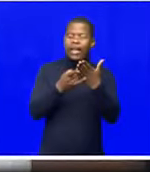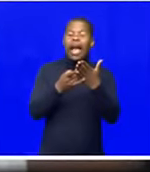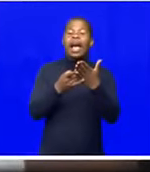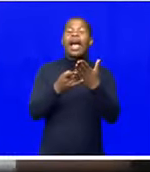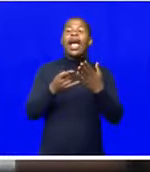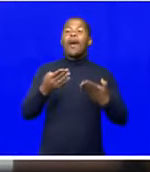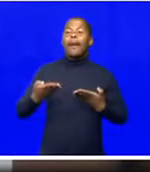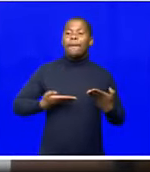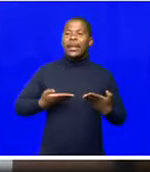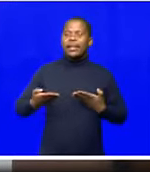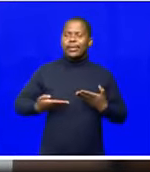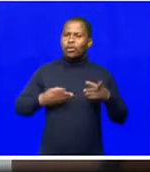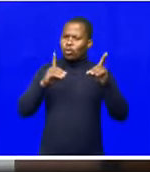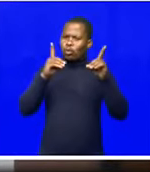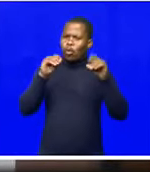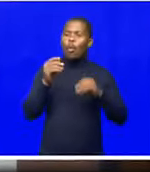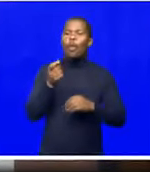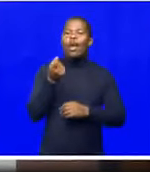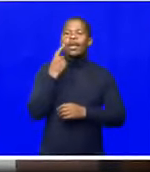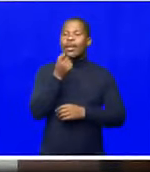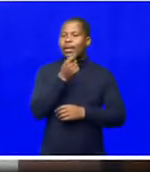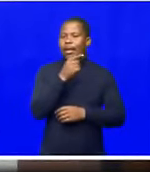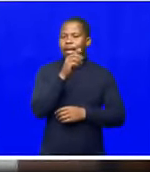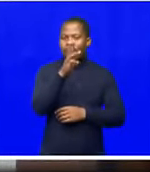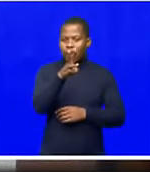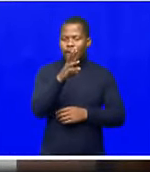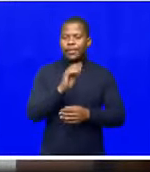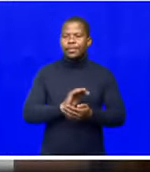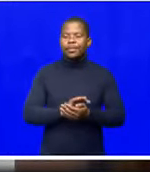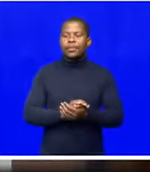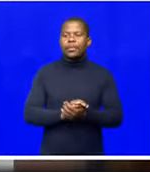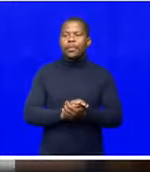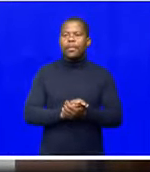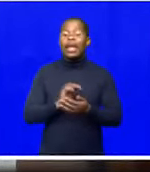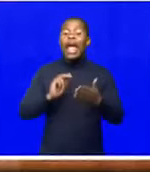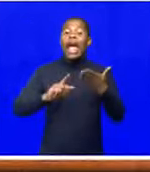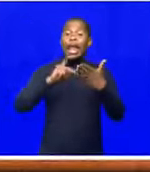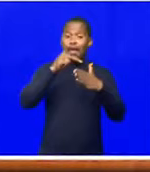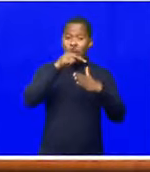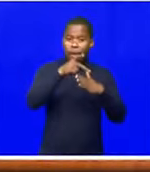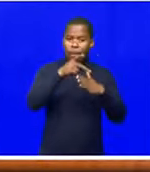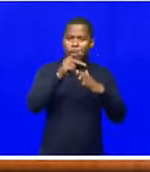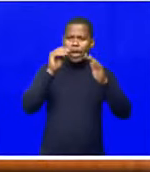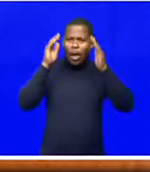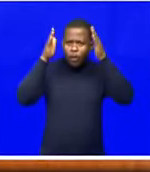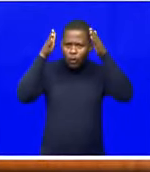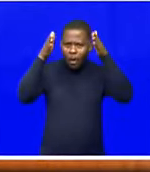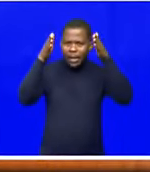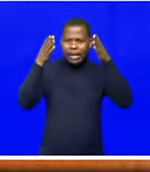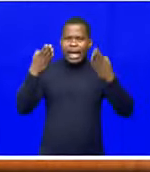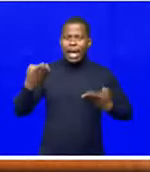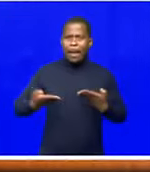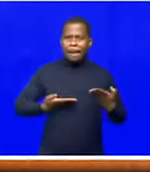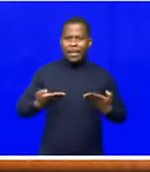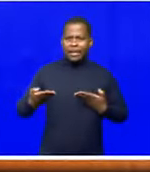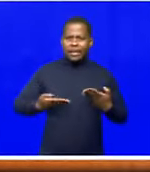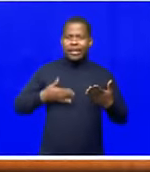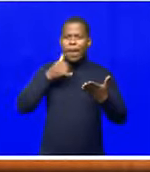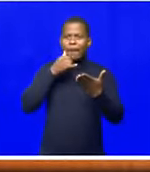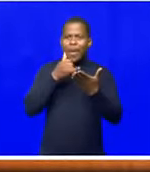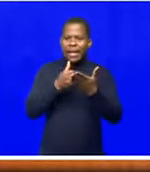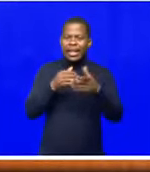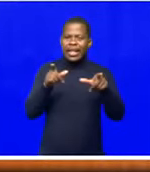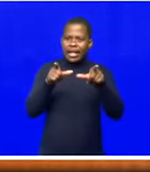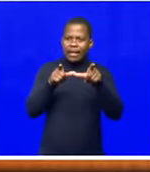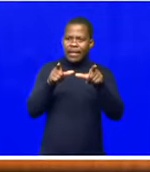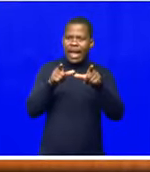Kulo lutho lwanamuhla lubuka ukuthi sivuselele i-trading and liquor license online application lokuyi platform